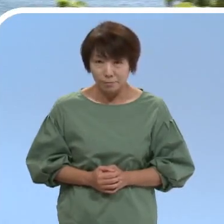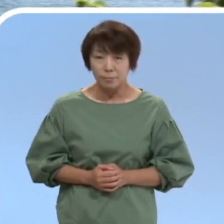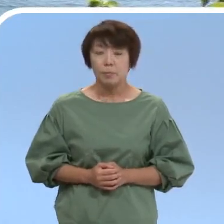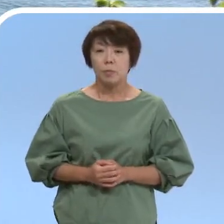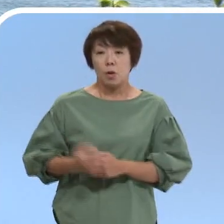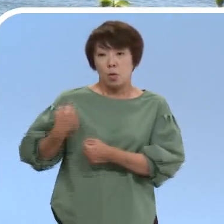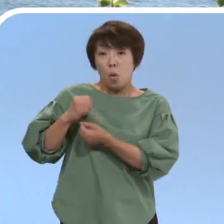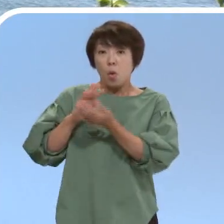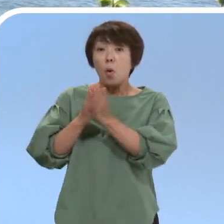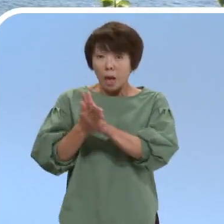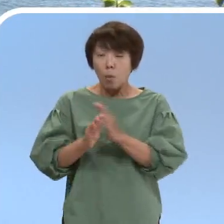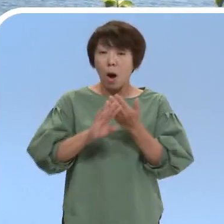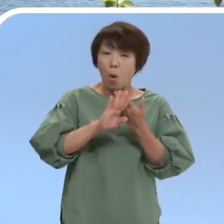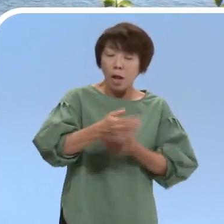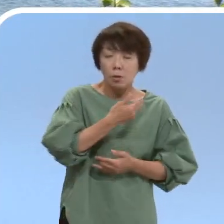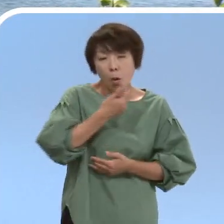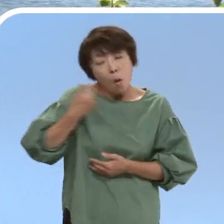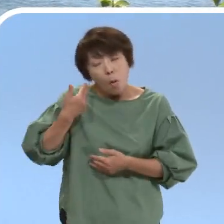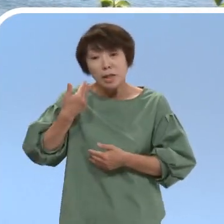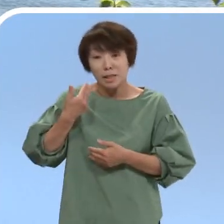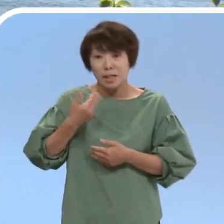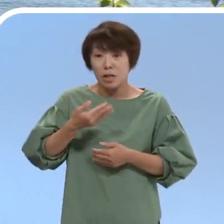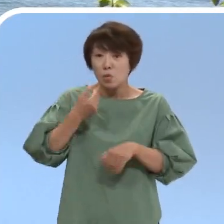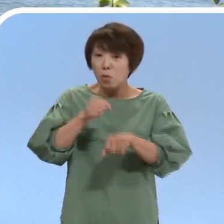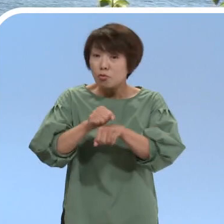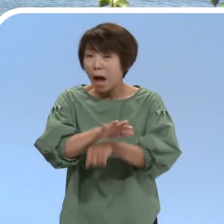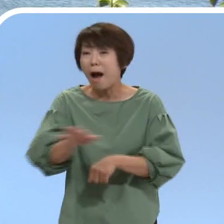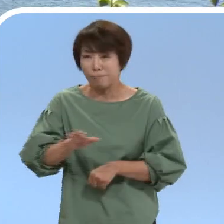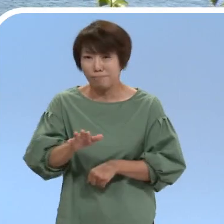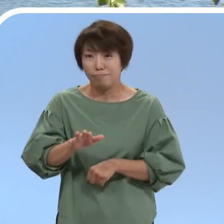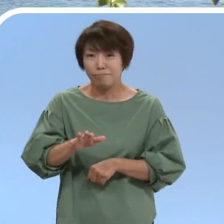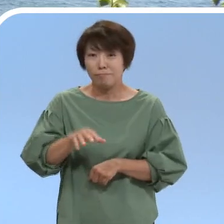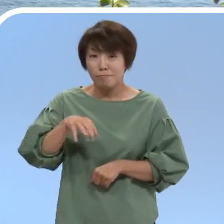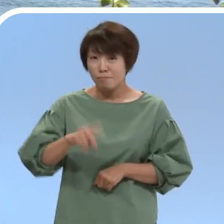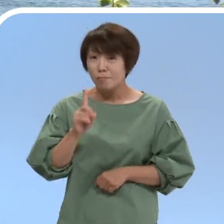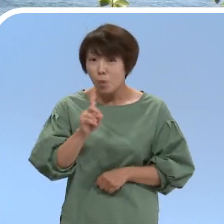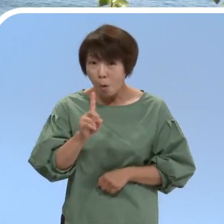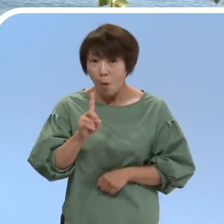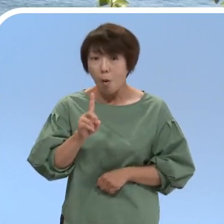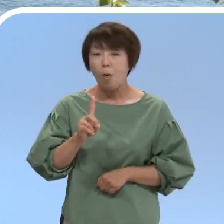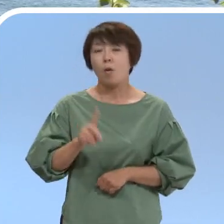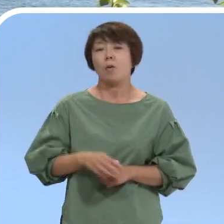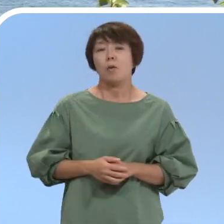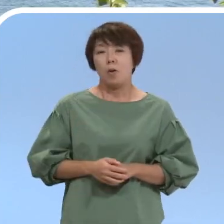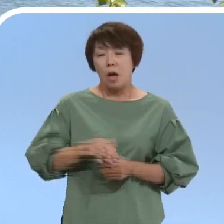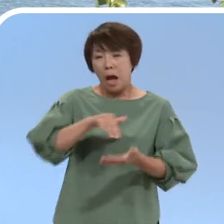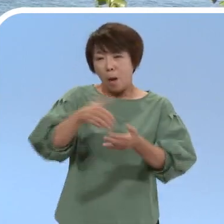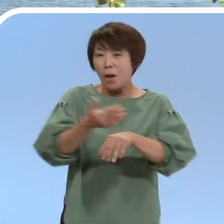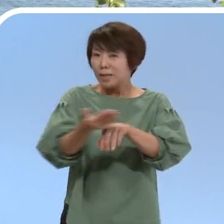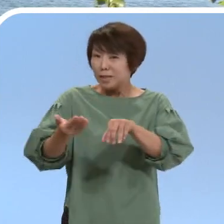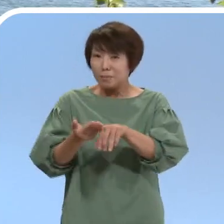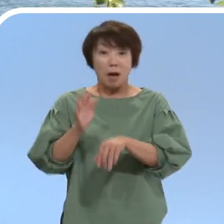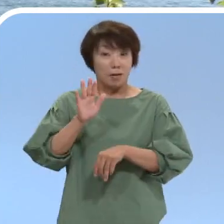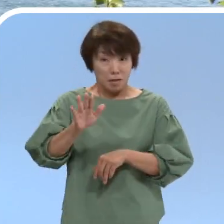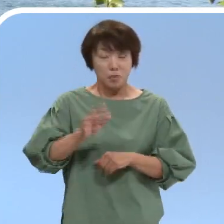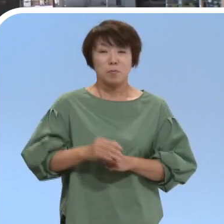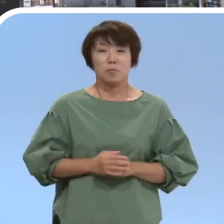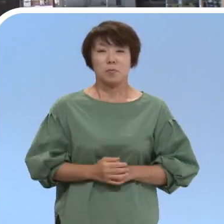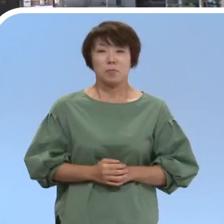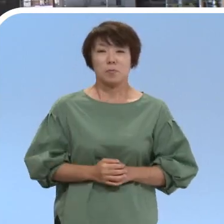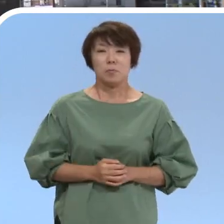さて、兵庫県にはまだまだ美味しいものがあります。ということで、やってまいりましたのは食の宝庫、淡路